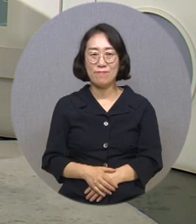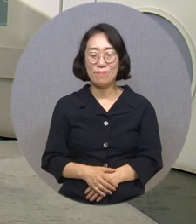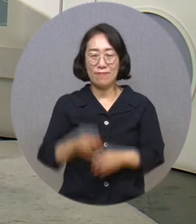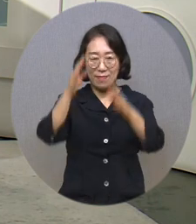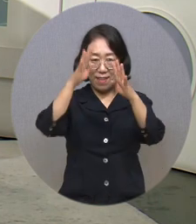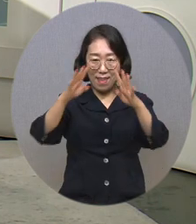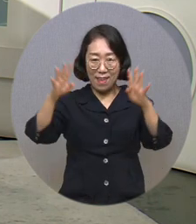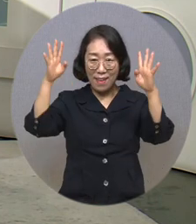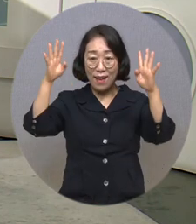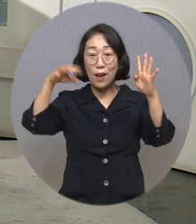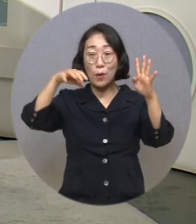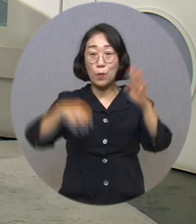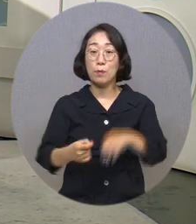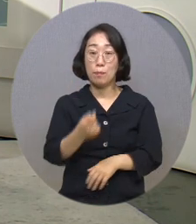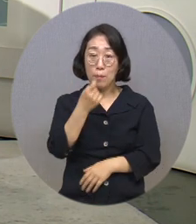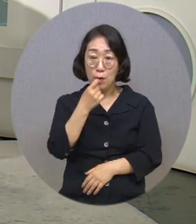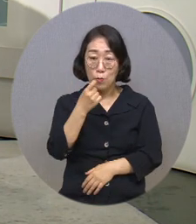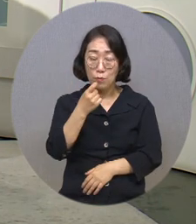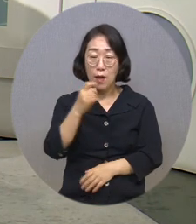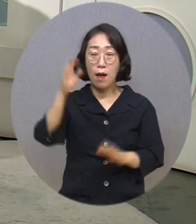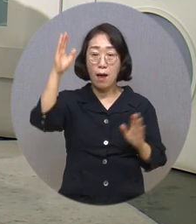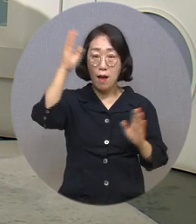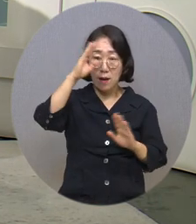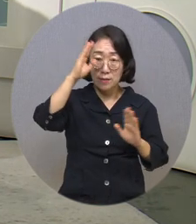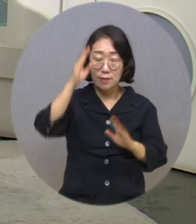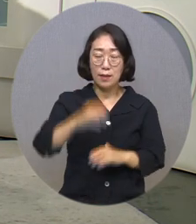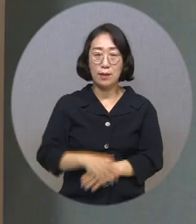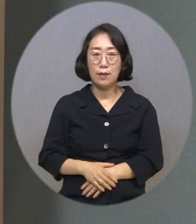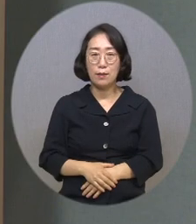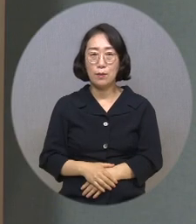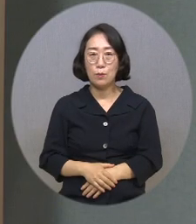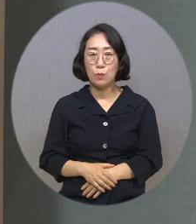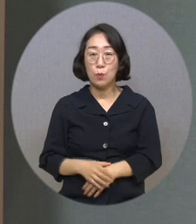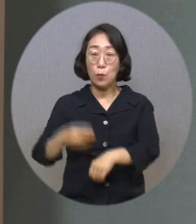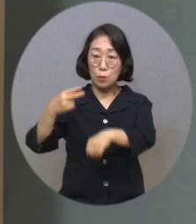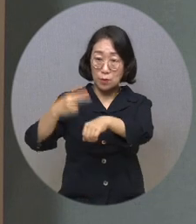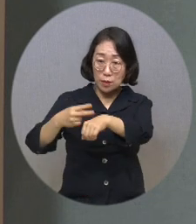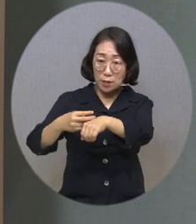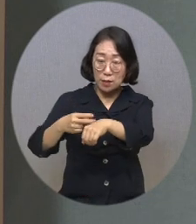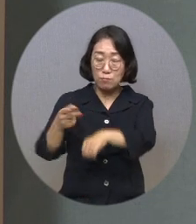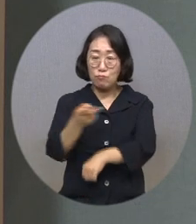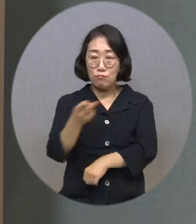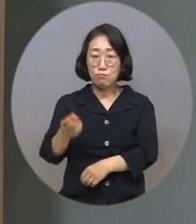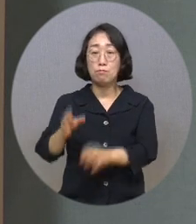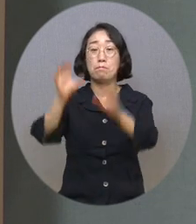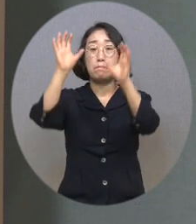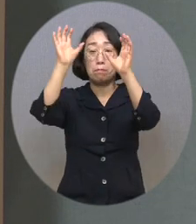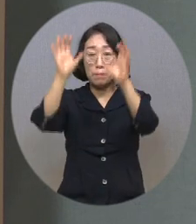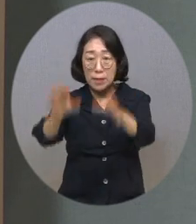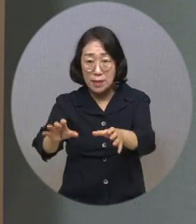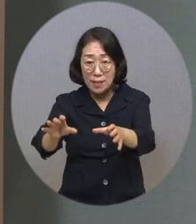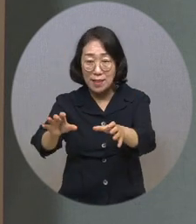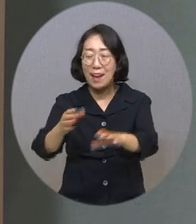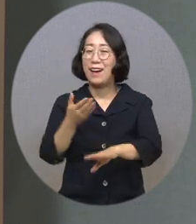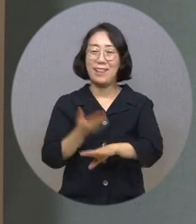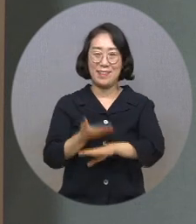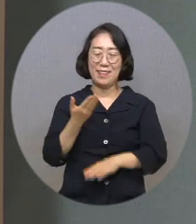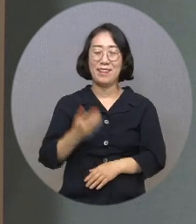대학 교육은 대학생과 또는 교육자들의 몫이 저는 아니라고